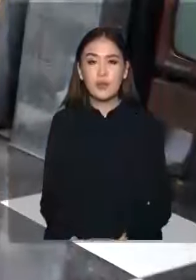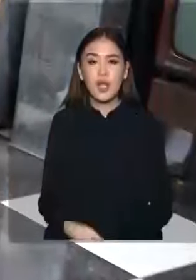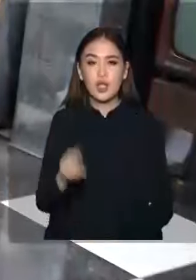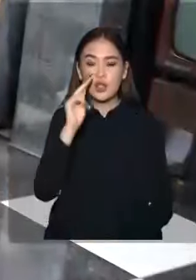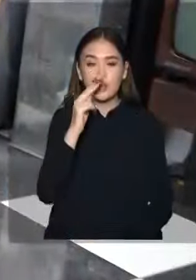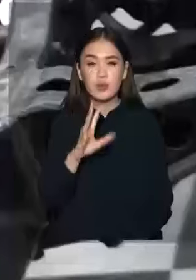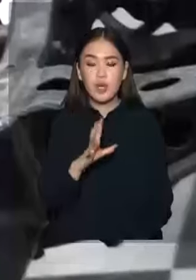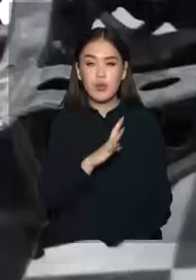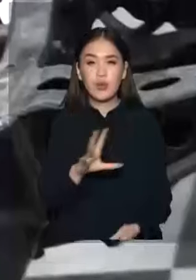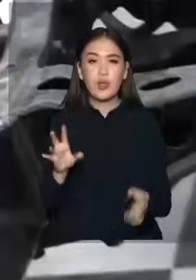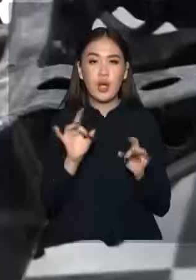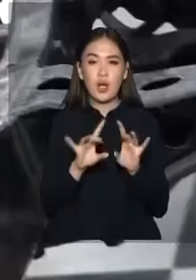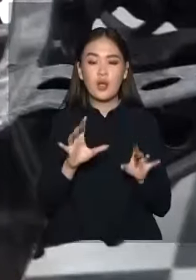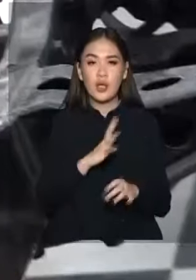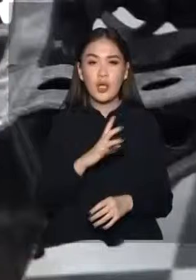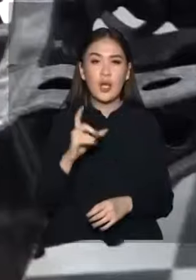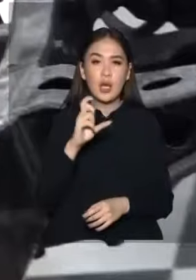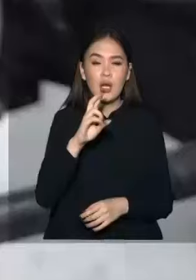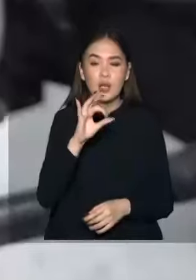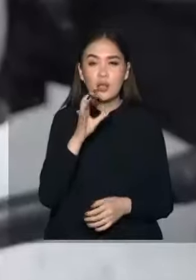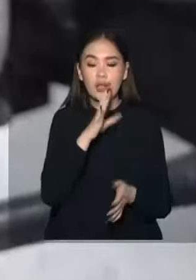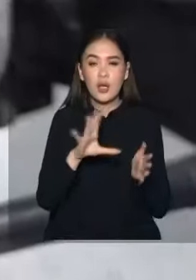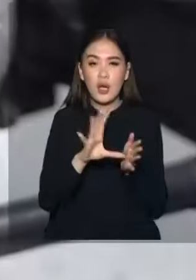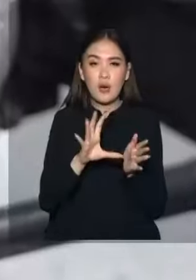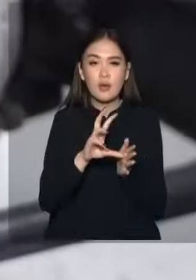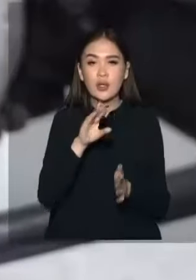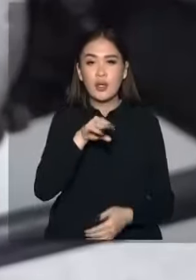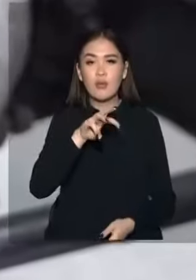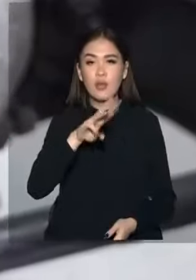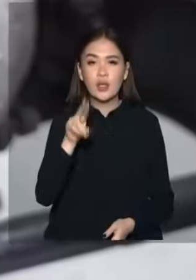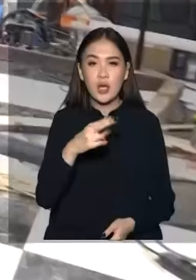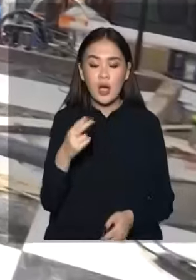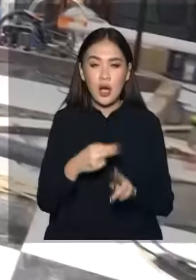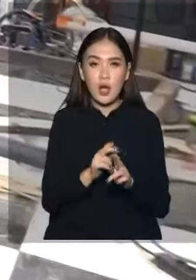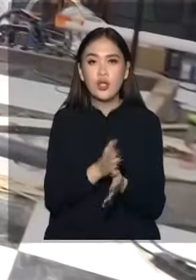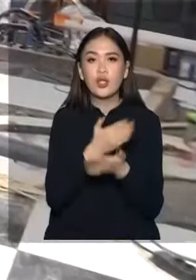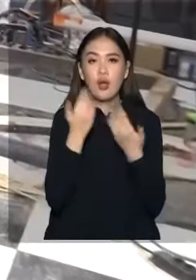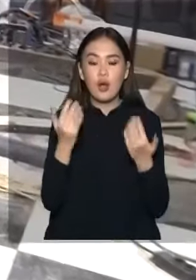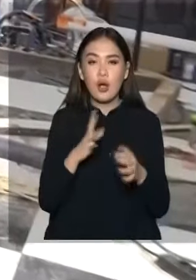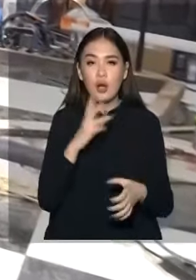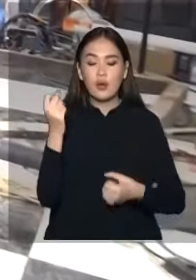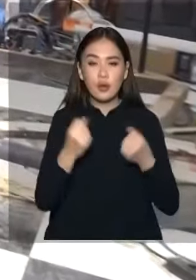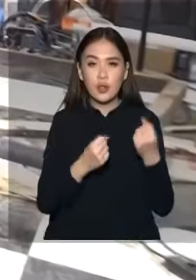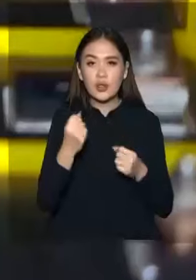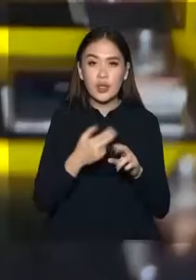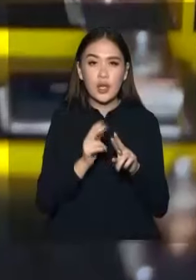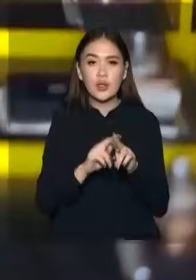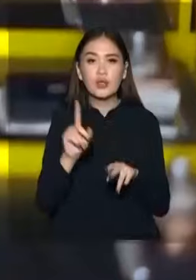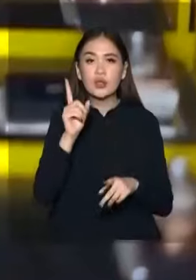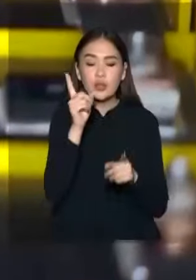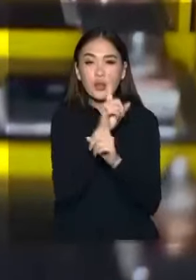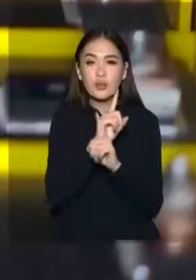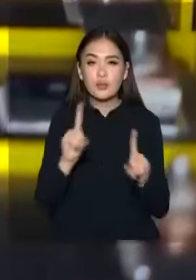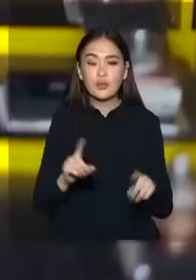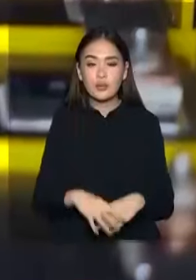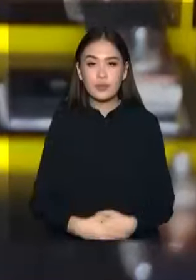Шымкентте өдір тапқыштар электромобиль құрастырып жатыр. Тымыды елдерінде баламасы жоқ отандық автокөліктер несімен ерекшеленеді?